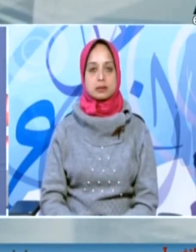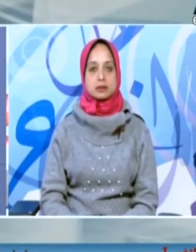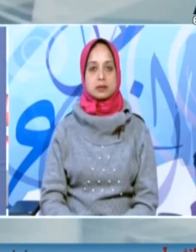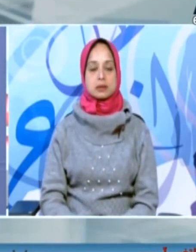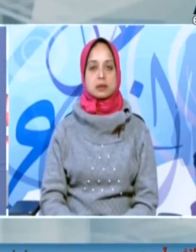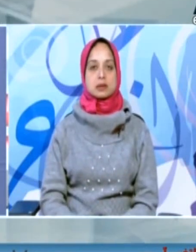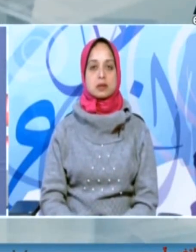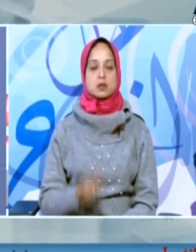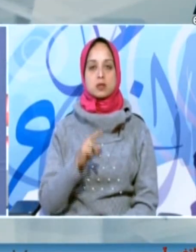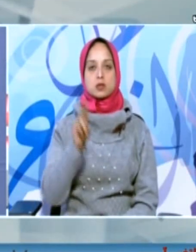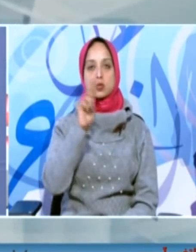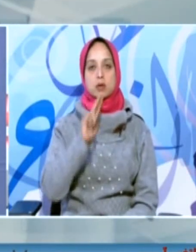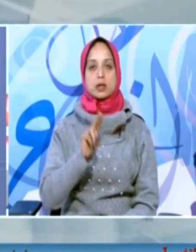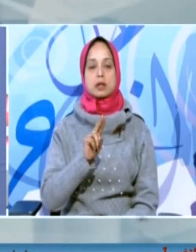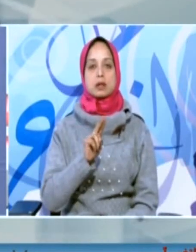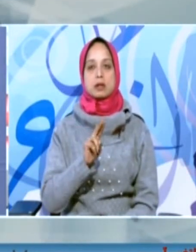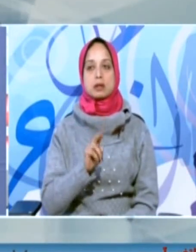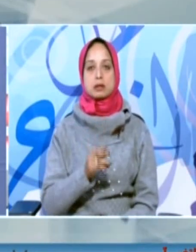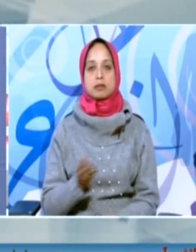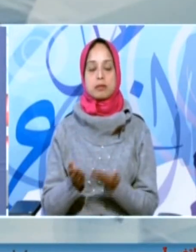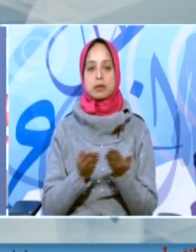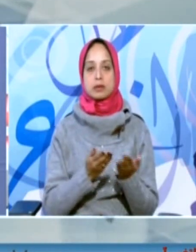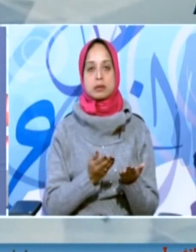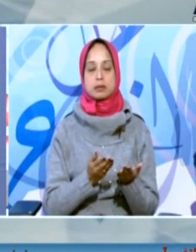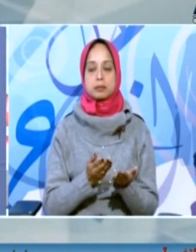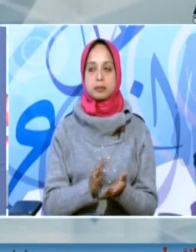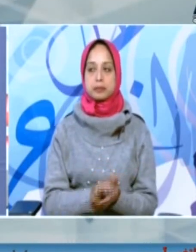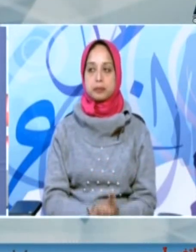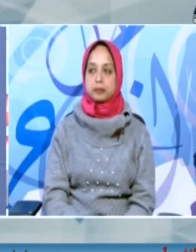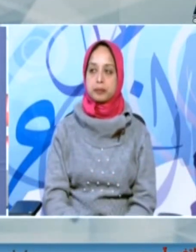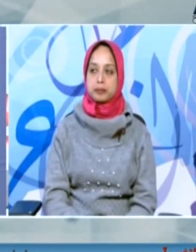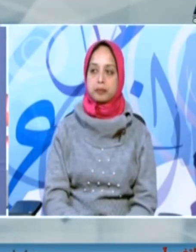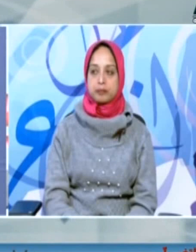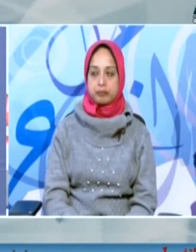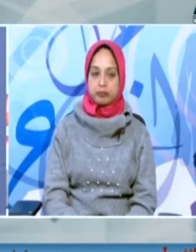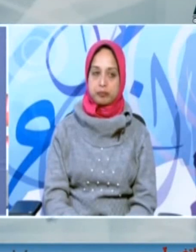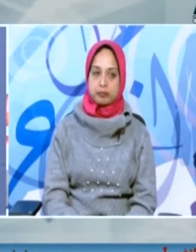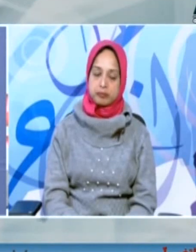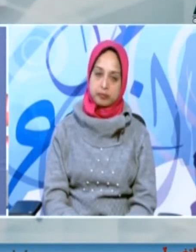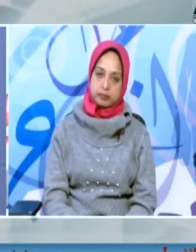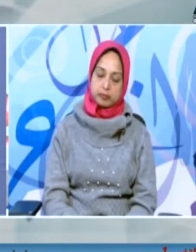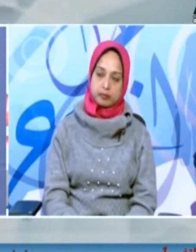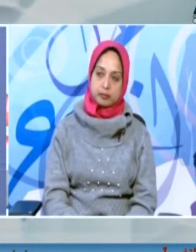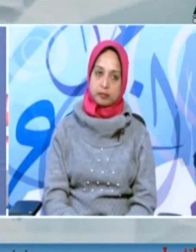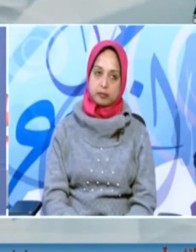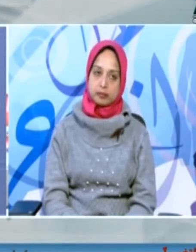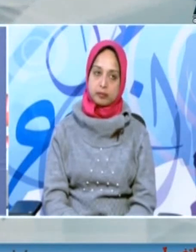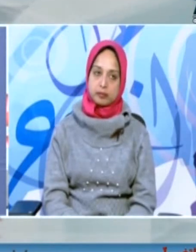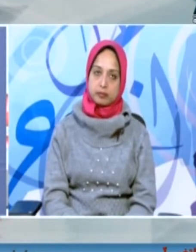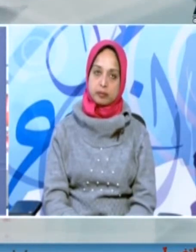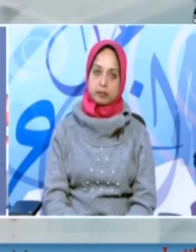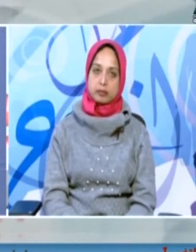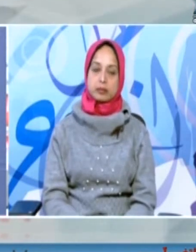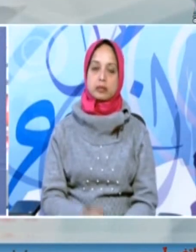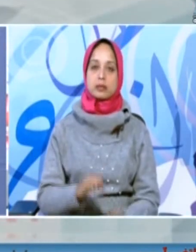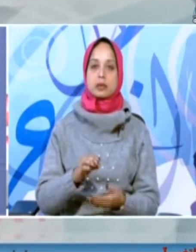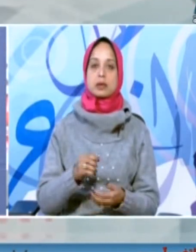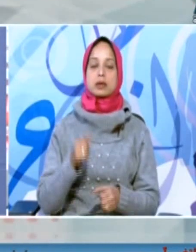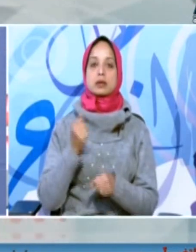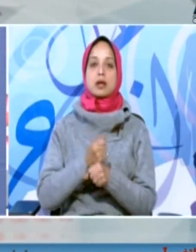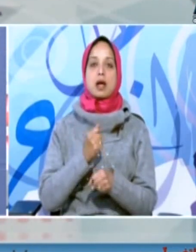عندي سؤال يعني. اتفضل. عايز اعمل مذكرة يعني خاصة بيا في التاريخ كده